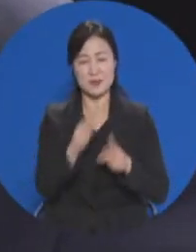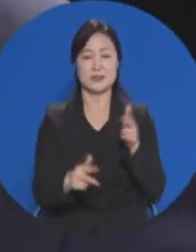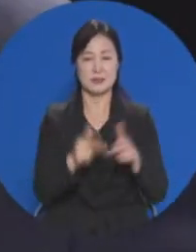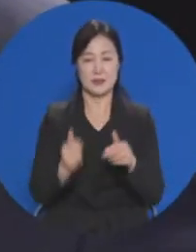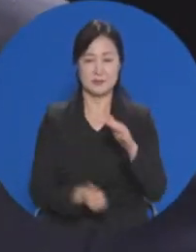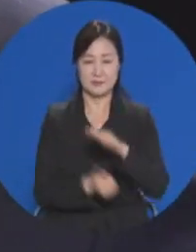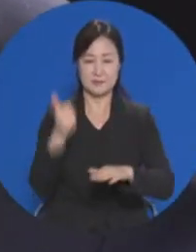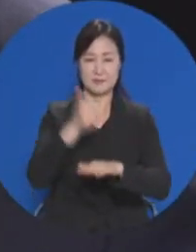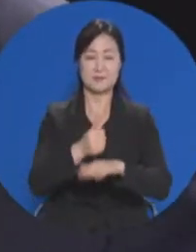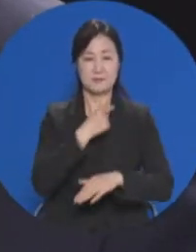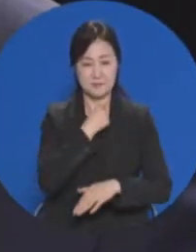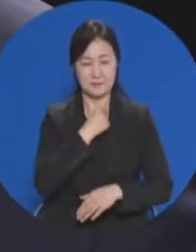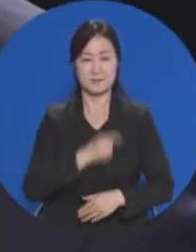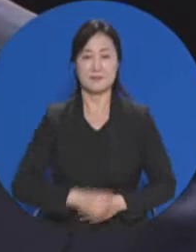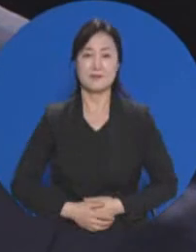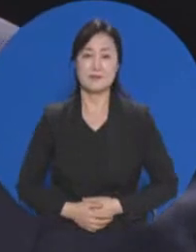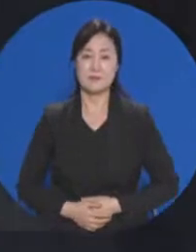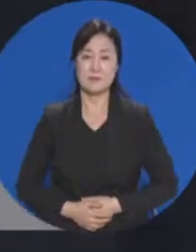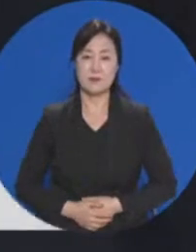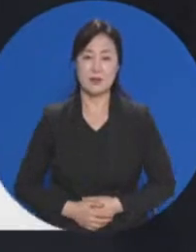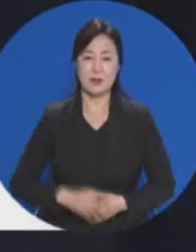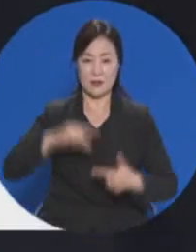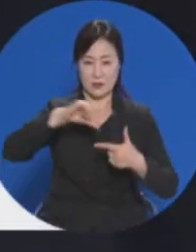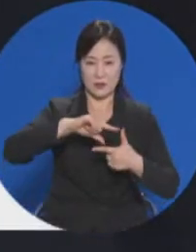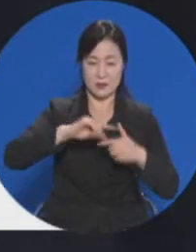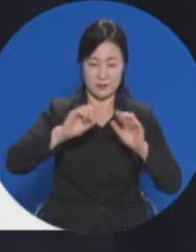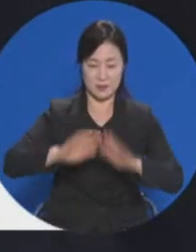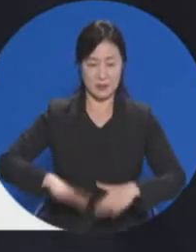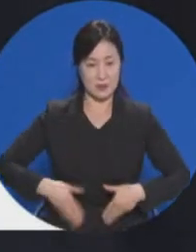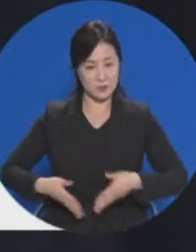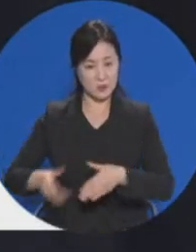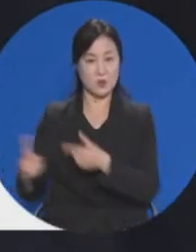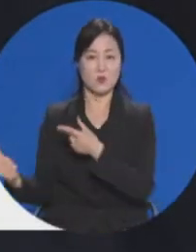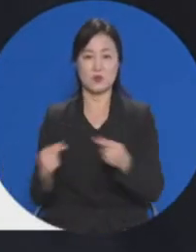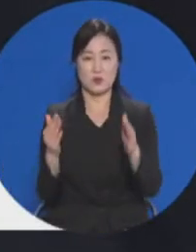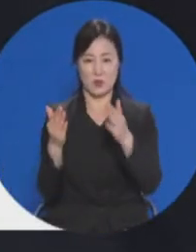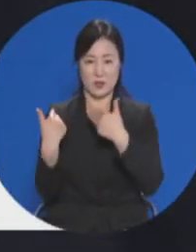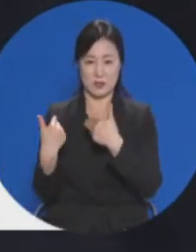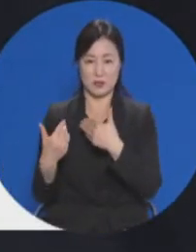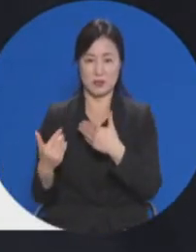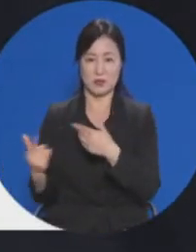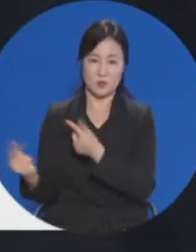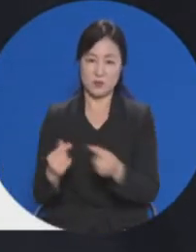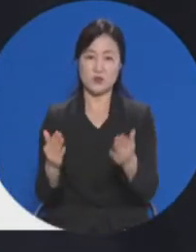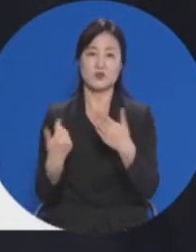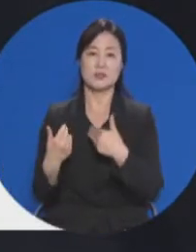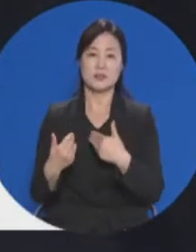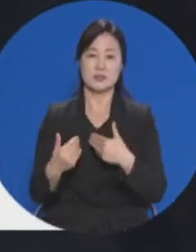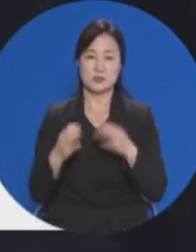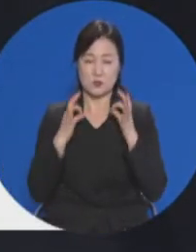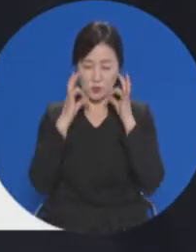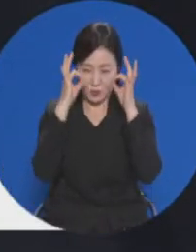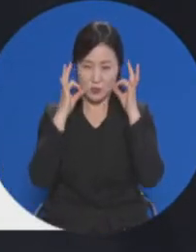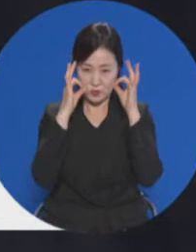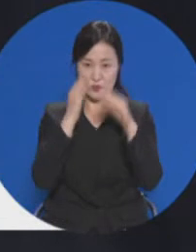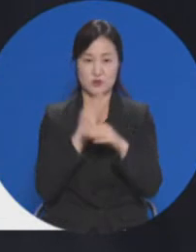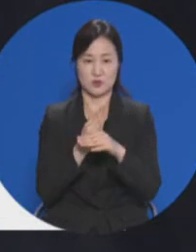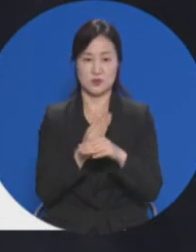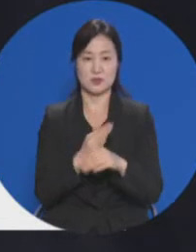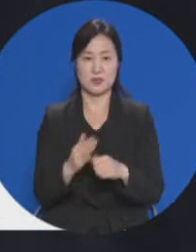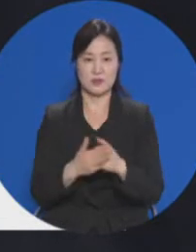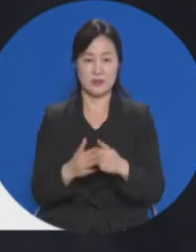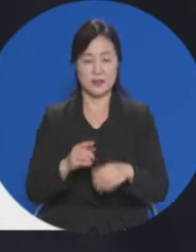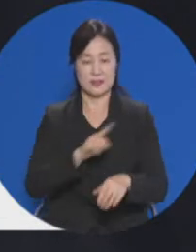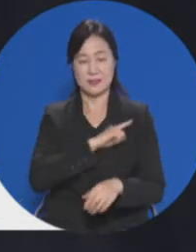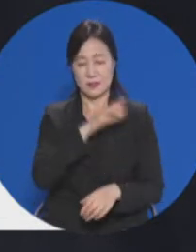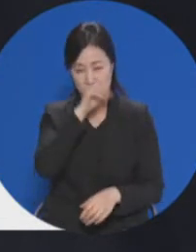있습니다. 경남하고 전라남도하고 공동 개최, 공동 유치 전선을 펴고 있는 점이